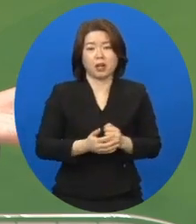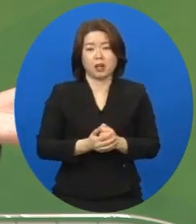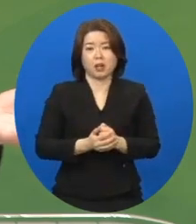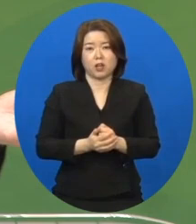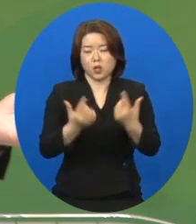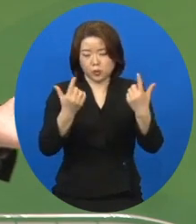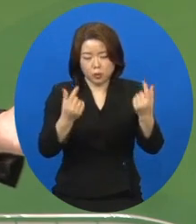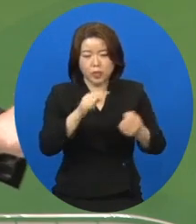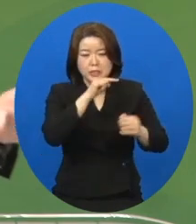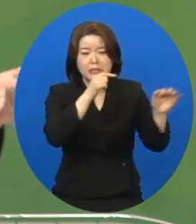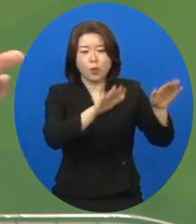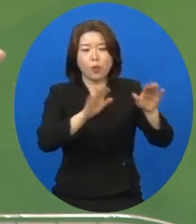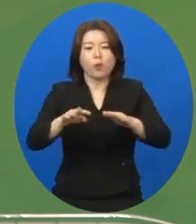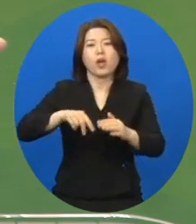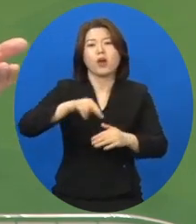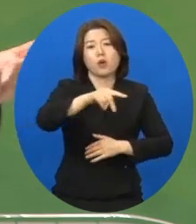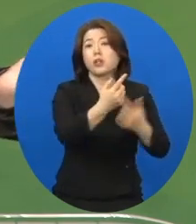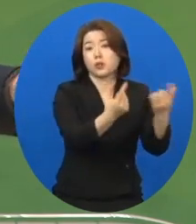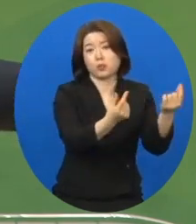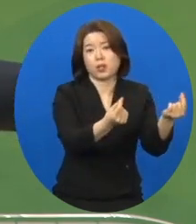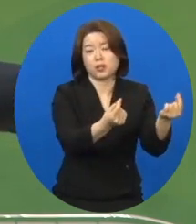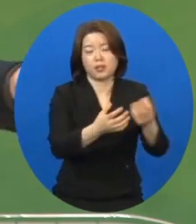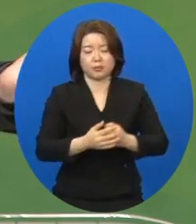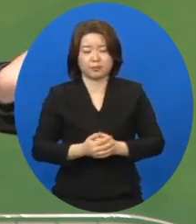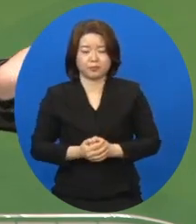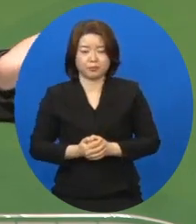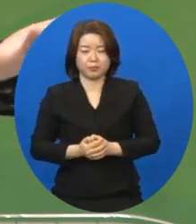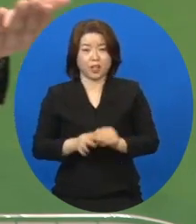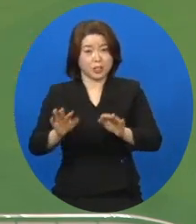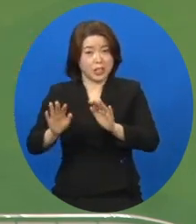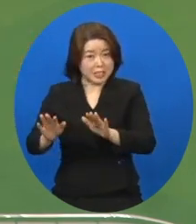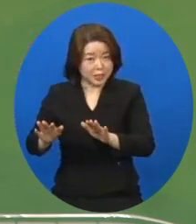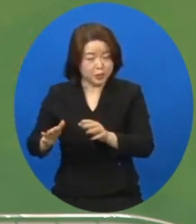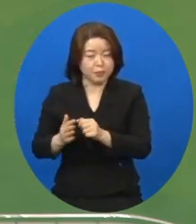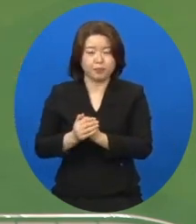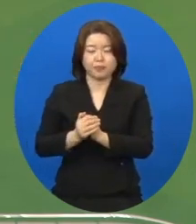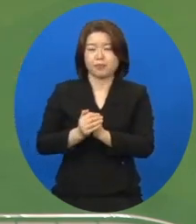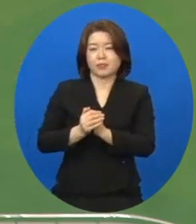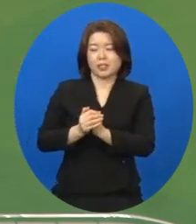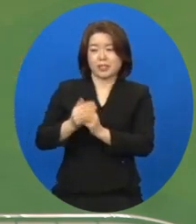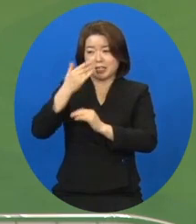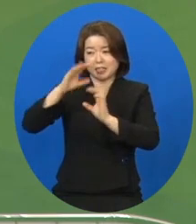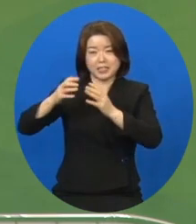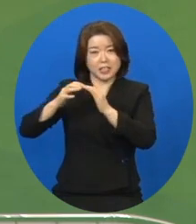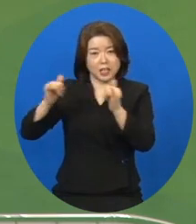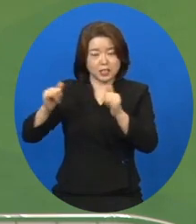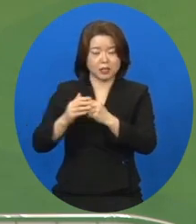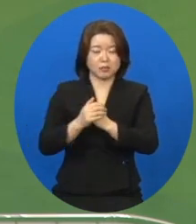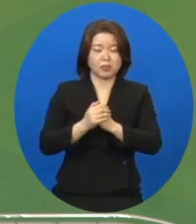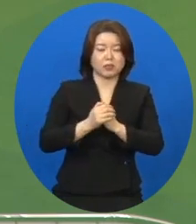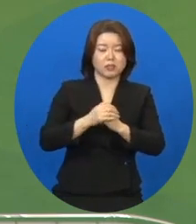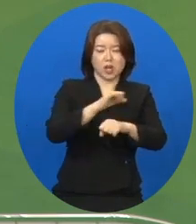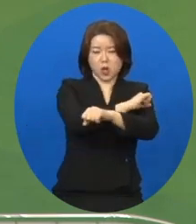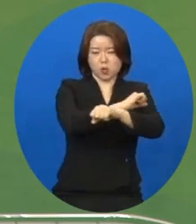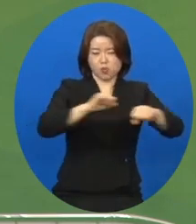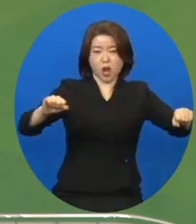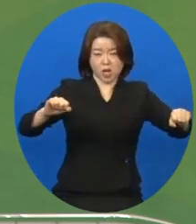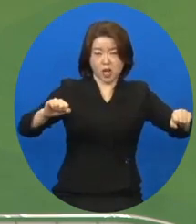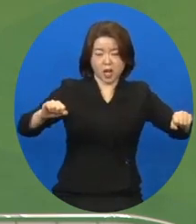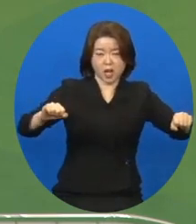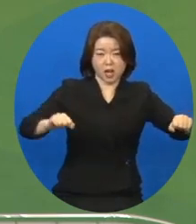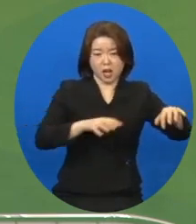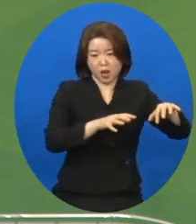하셨어요. 그리고 이스라엘 백성들이 이제 광야로 들어가서 2년이 지나고